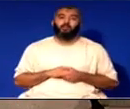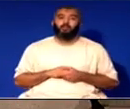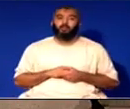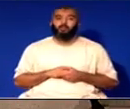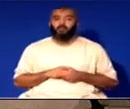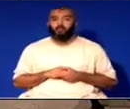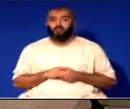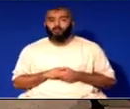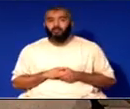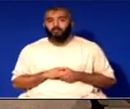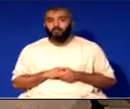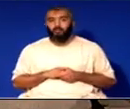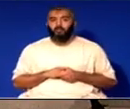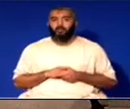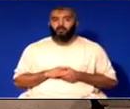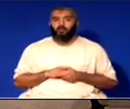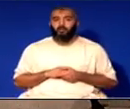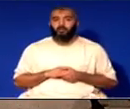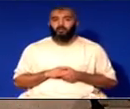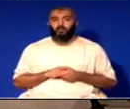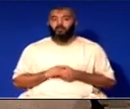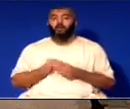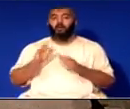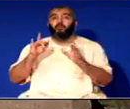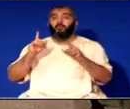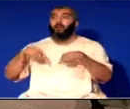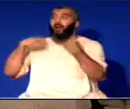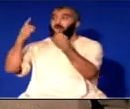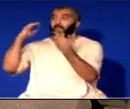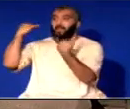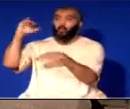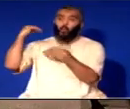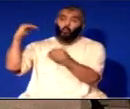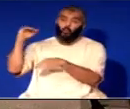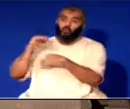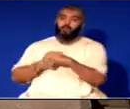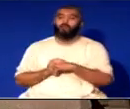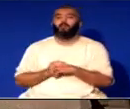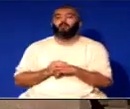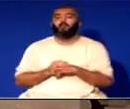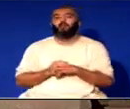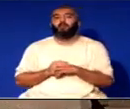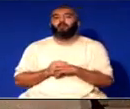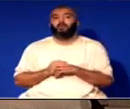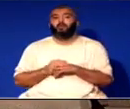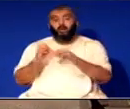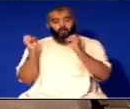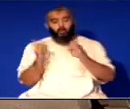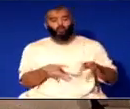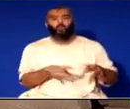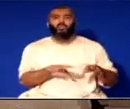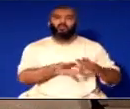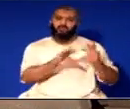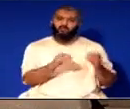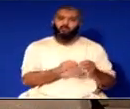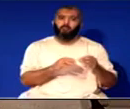وراه زوج أولاد مع بنته، مع الزوجين، نعم، تاعه، نعم، يعني بنتها تقول لك خلاه مسمح فيه